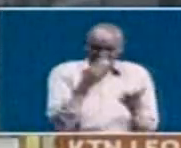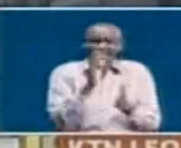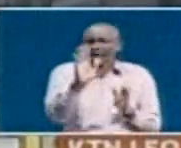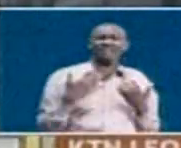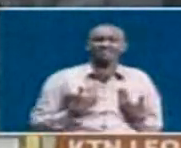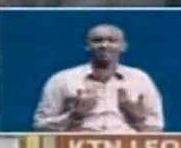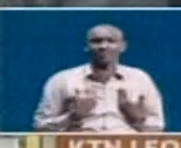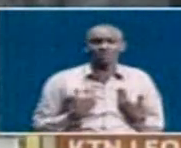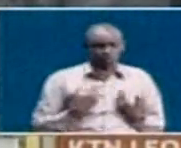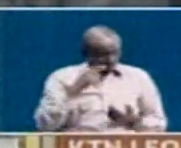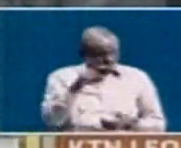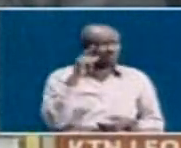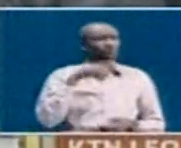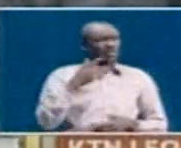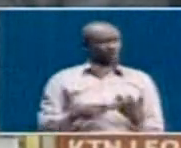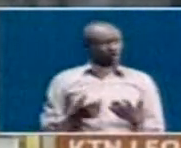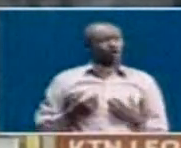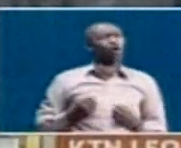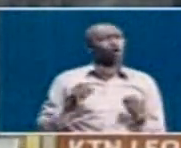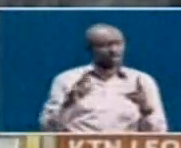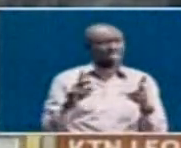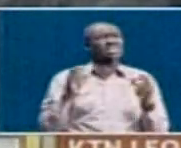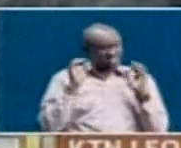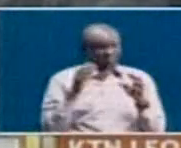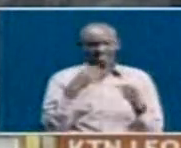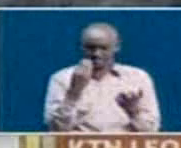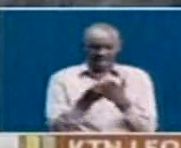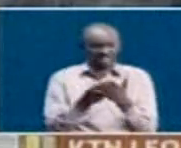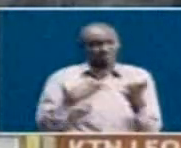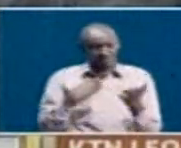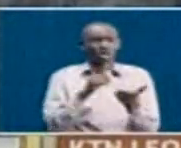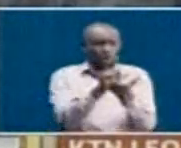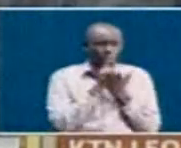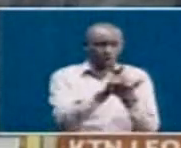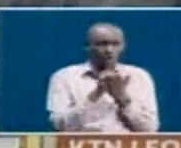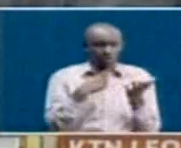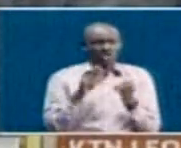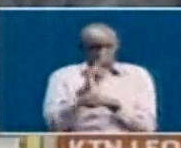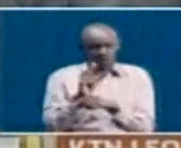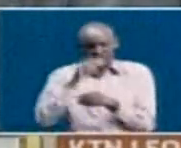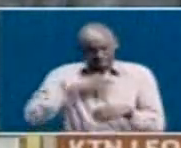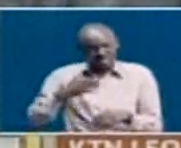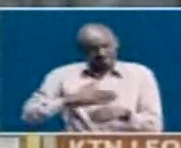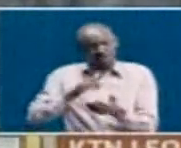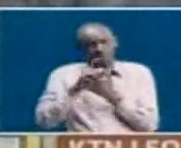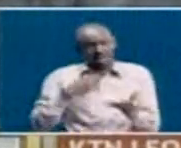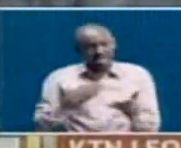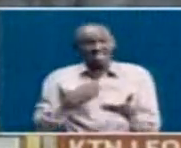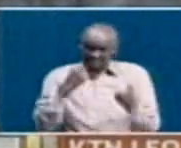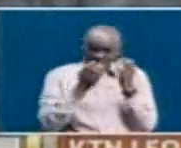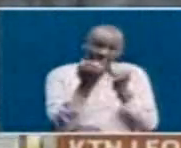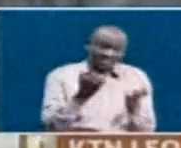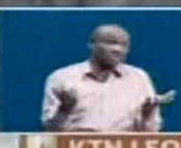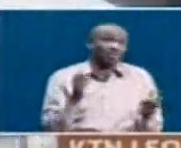zako. Sasa inafikia mali unaona sasa mimi kama ni pesa nilichukua ya mkopo yangu yaendelea kutumika. Hata kama ni